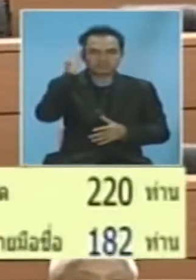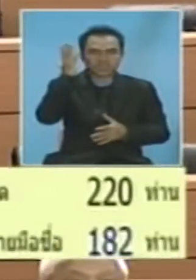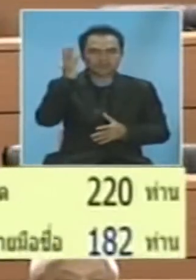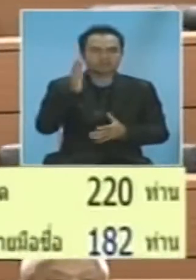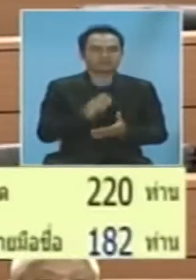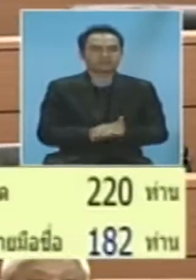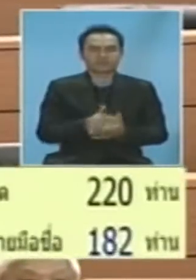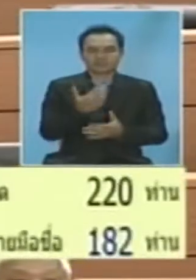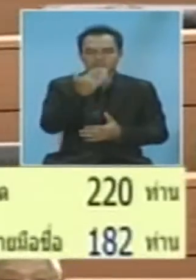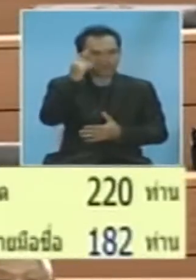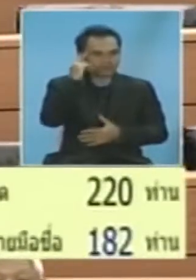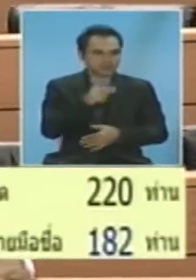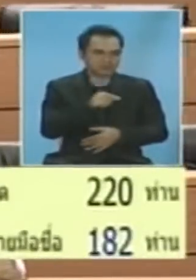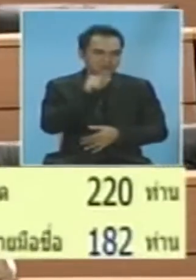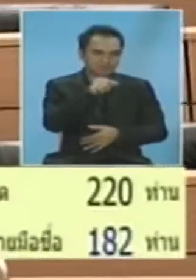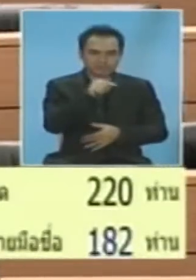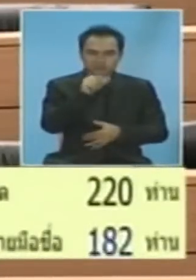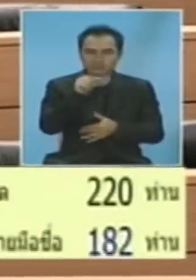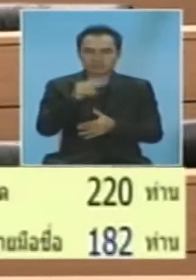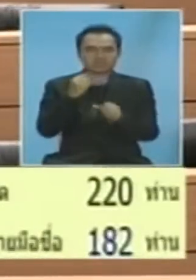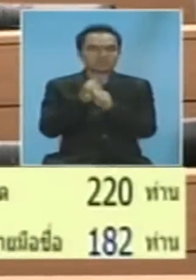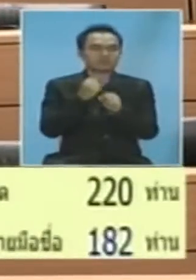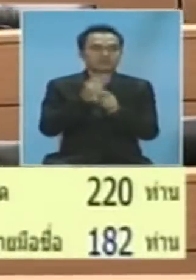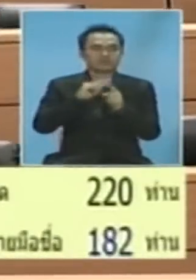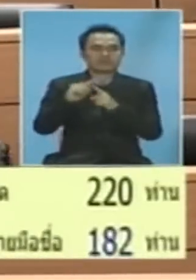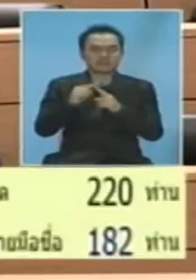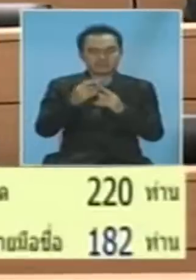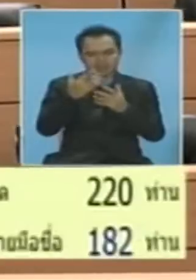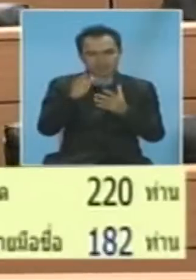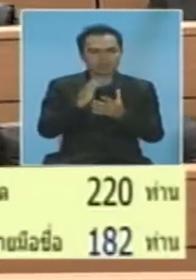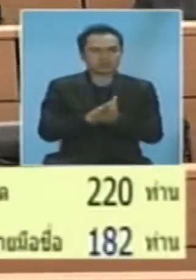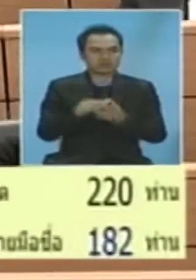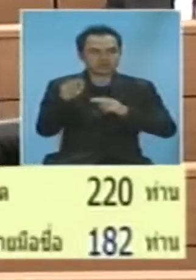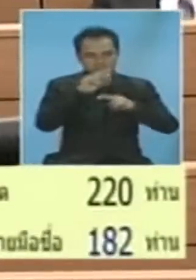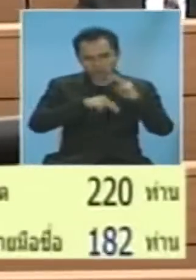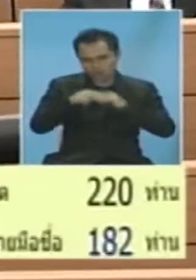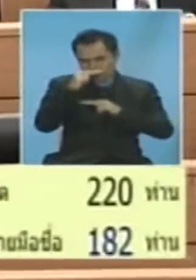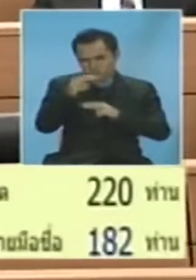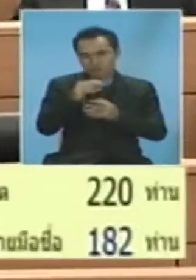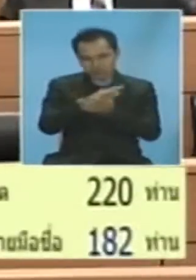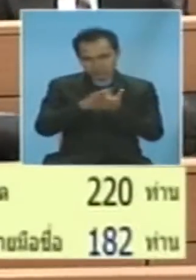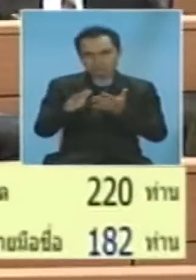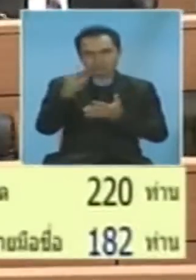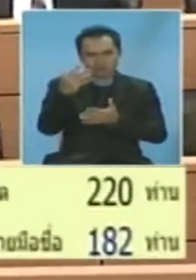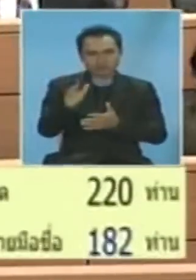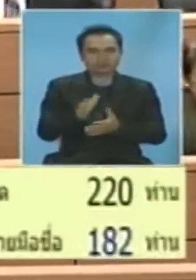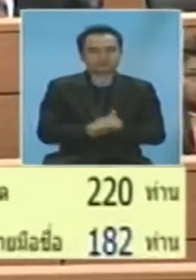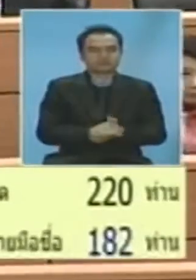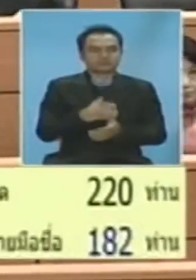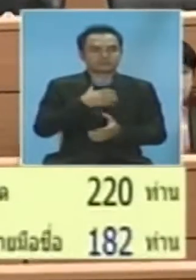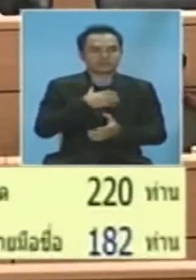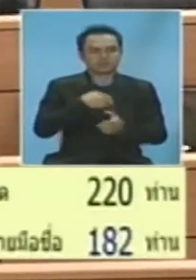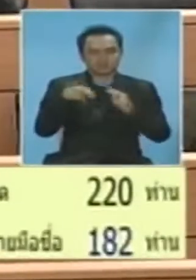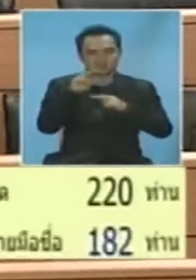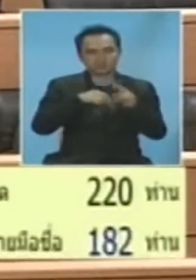เพราะได้สั่งการไปแล้วและถือว่าได้ติดตามตรวจสอบแล้วจะ